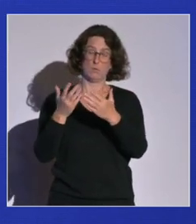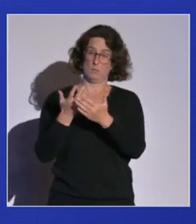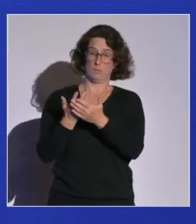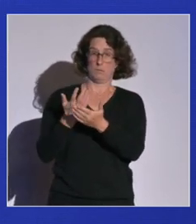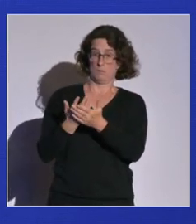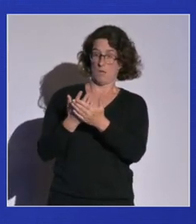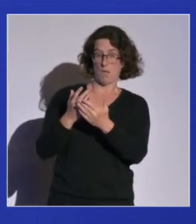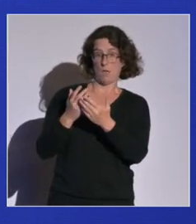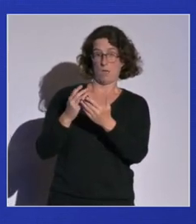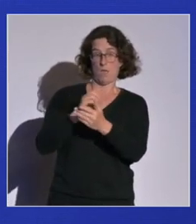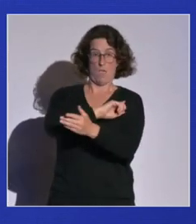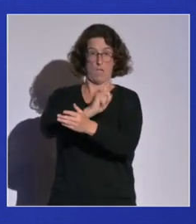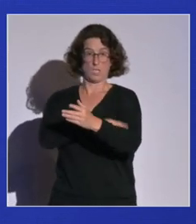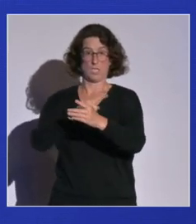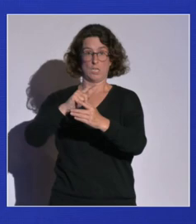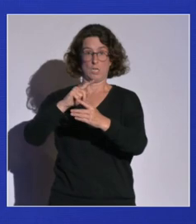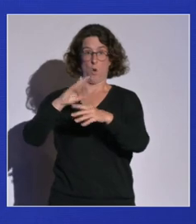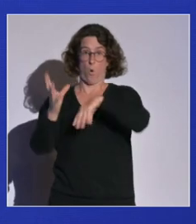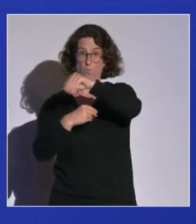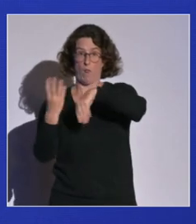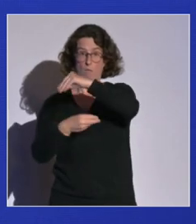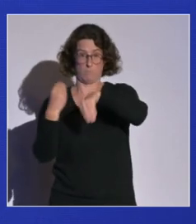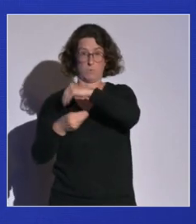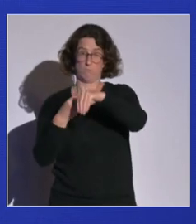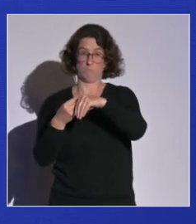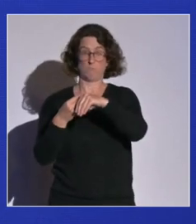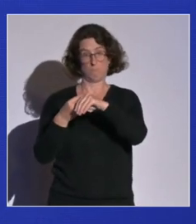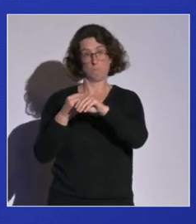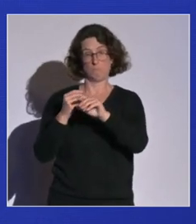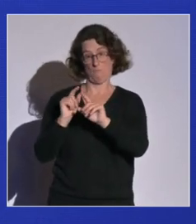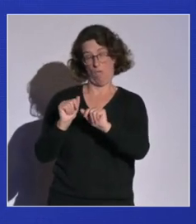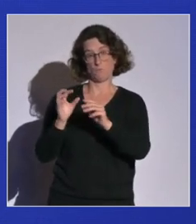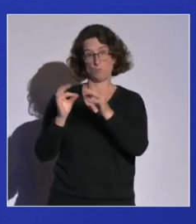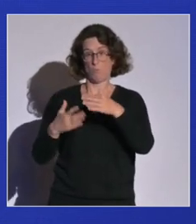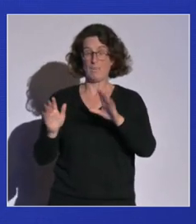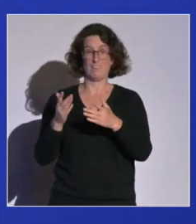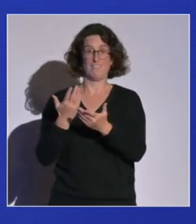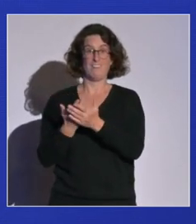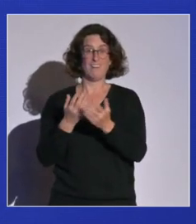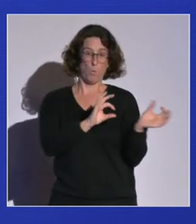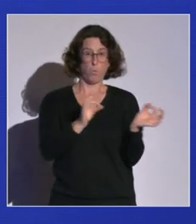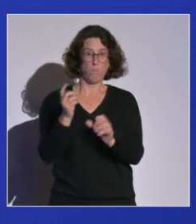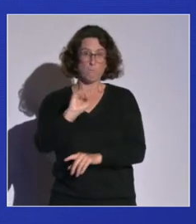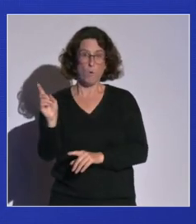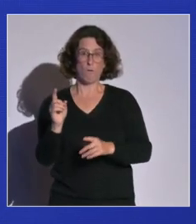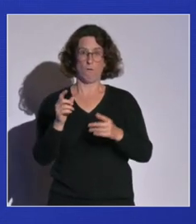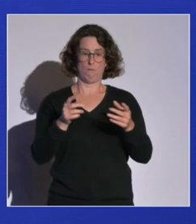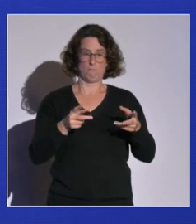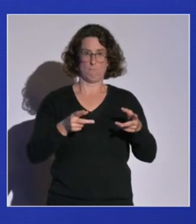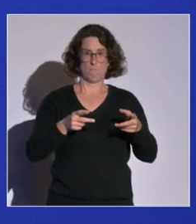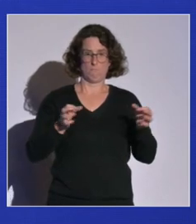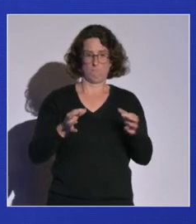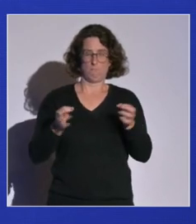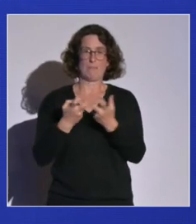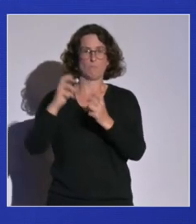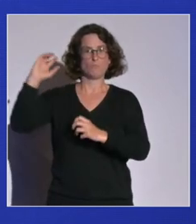majorité d'entre elles, c'est qu'elles sont intermittentes. Le soleil ne brille pas tout le temps, l'électricité c'est très difficile à